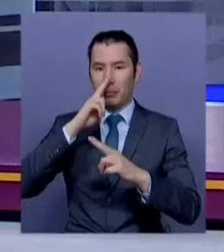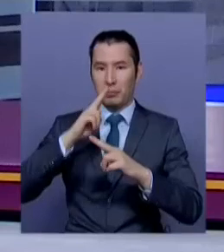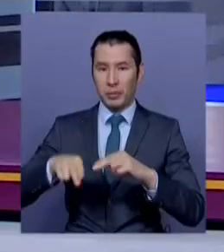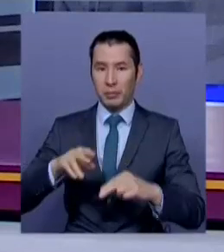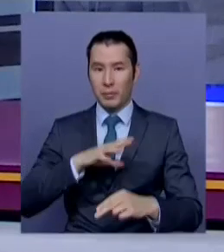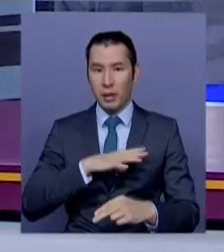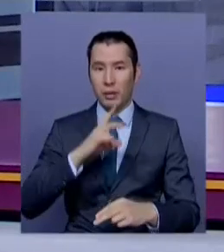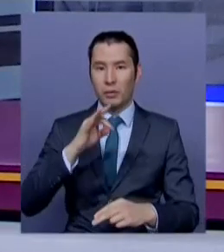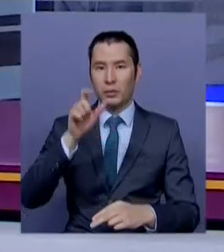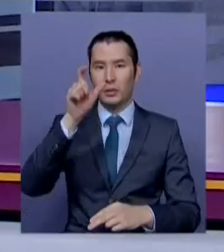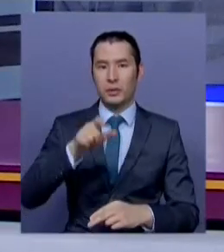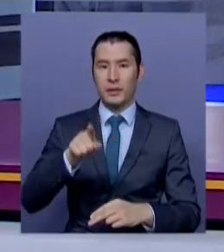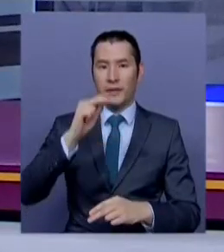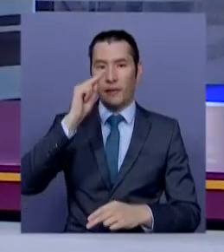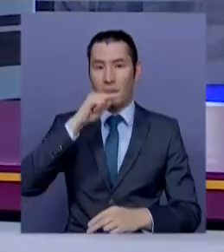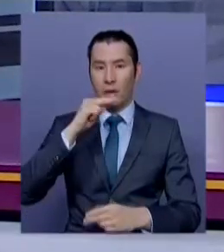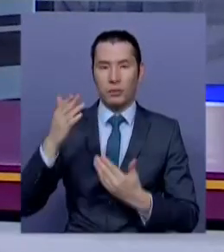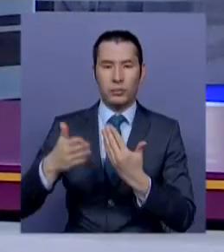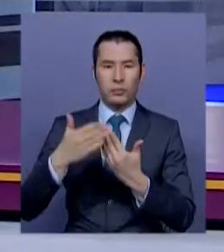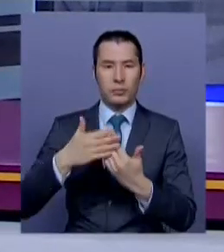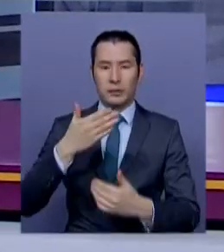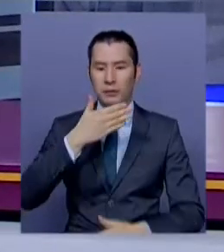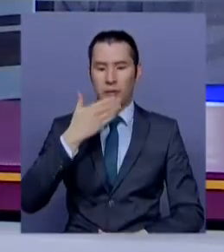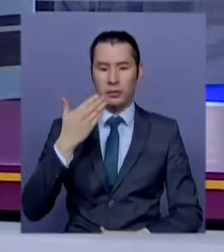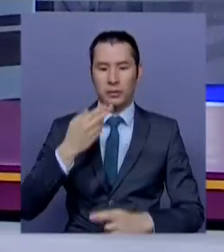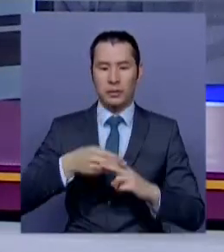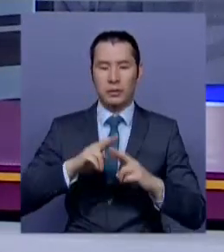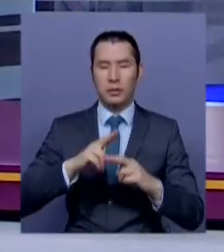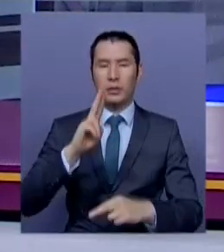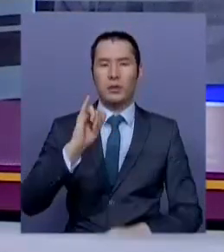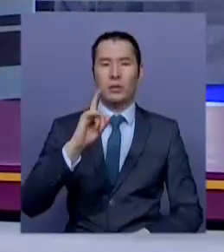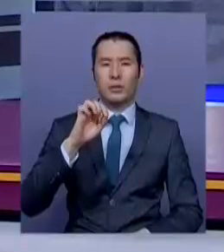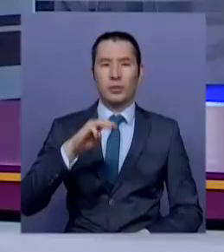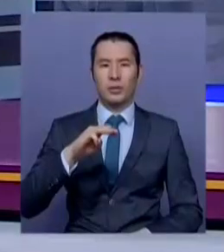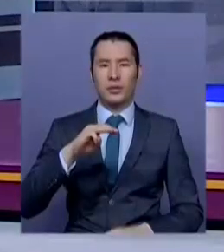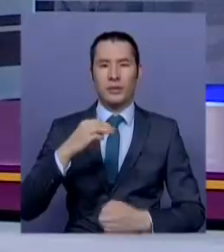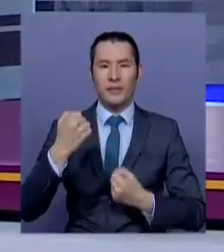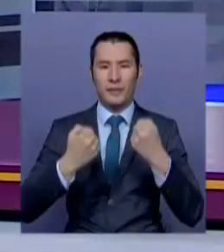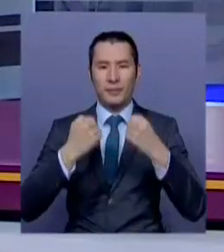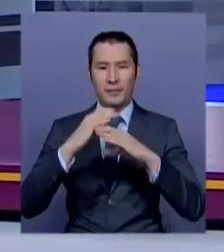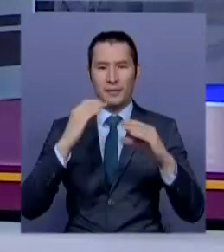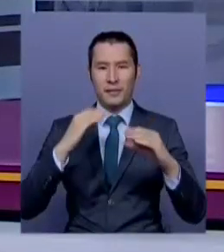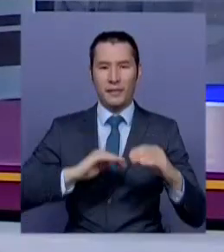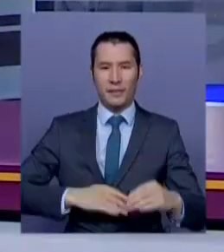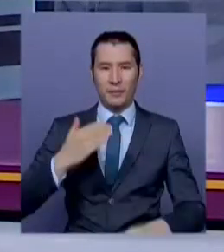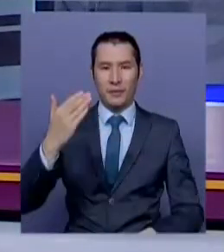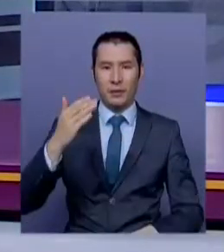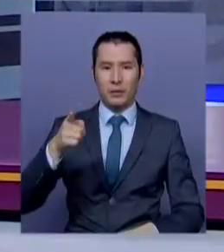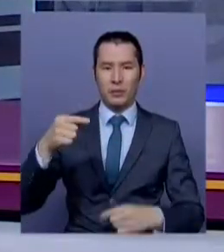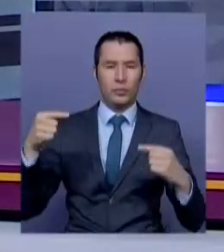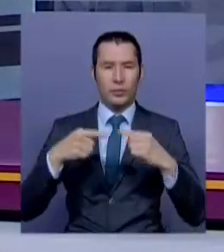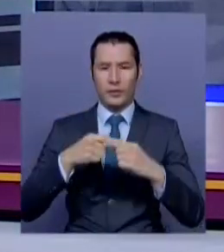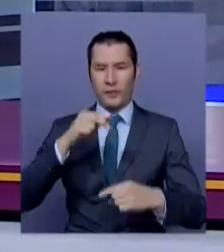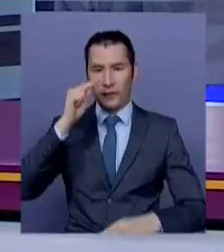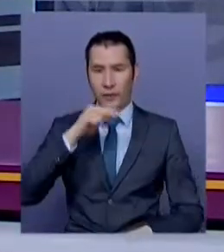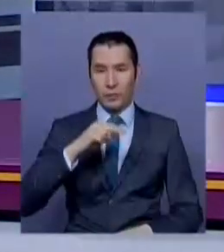Зардап шегуші жақындарының жан тапсыруы күзет компаниясына қарасты көлікті ішімдікпен айдаған қызметкерлер кінәсінен деп отыр.